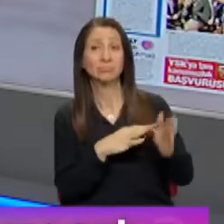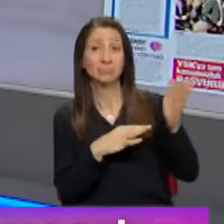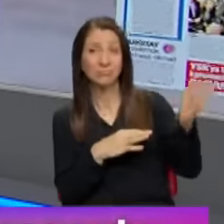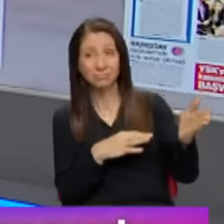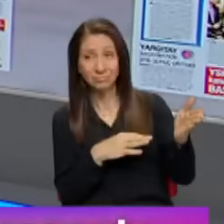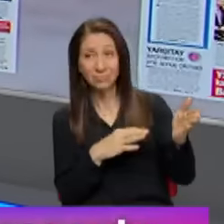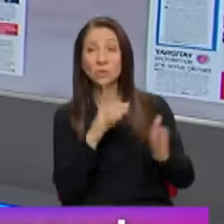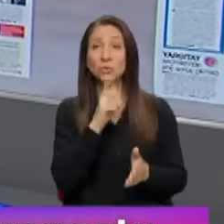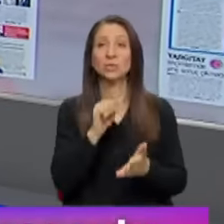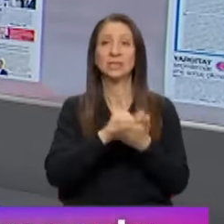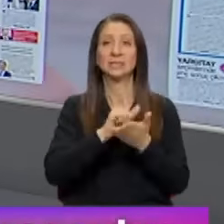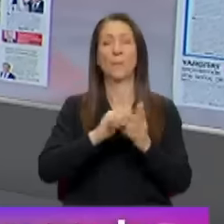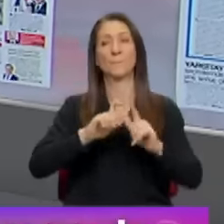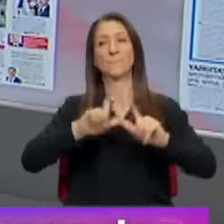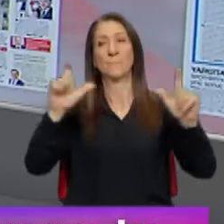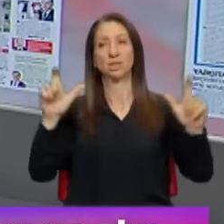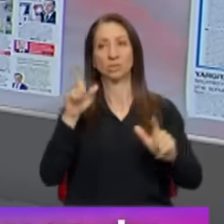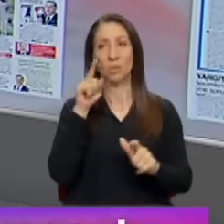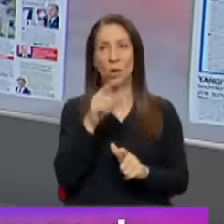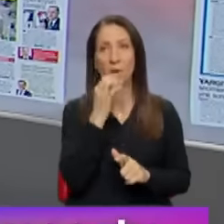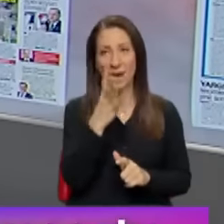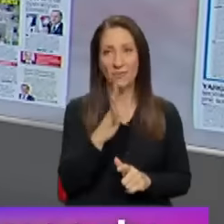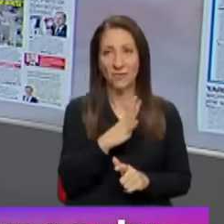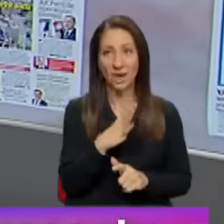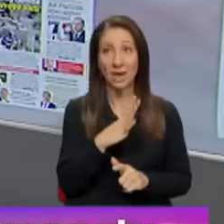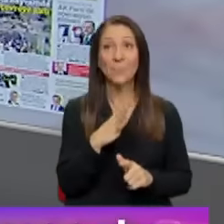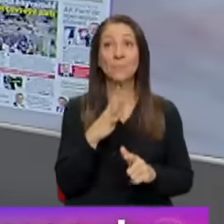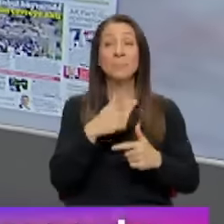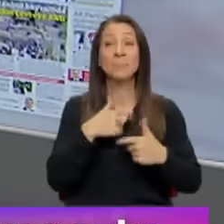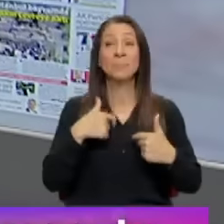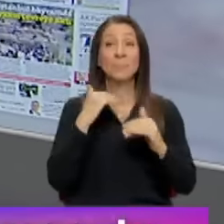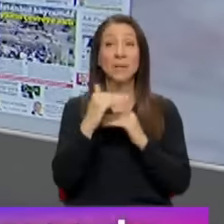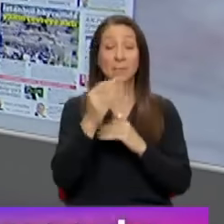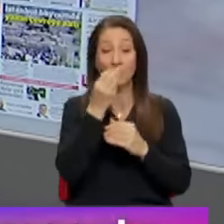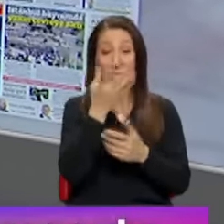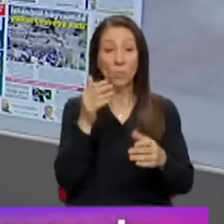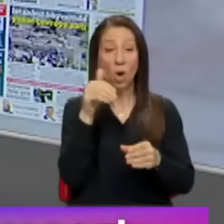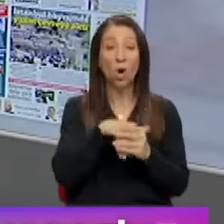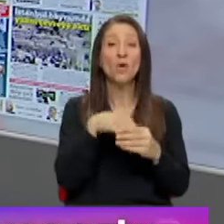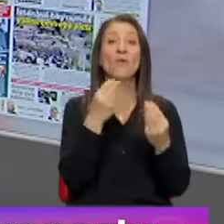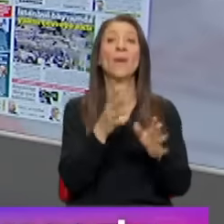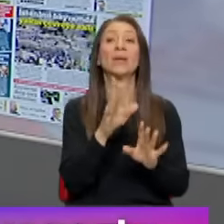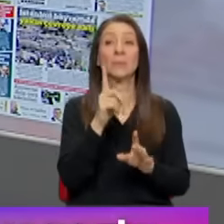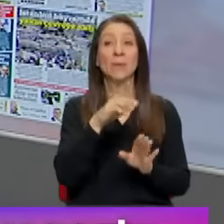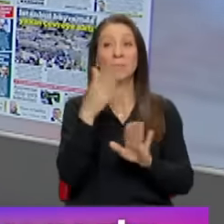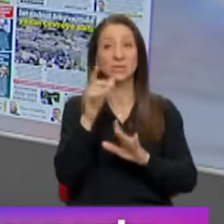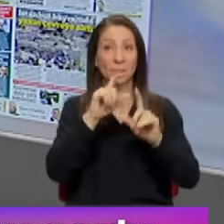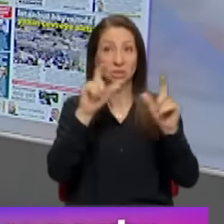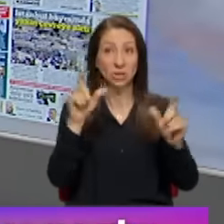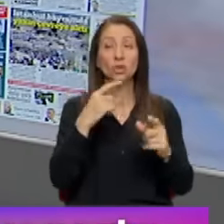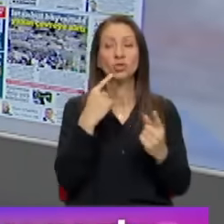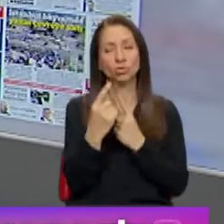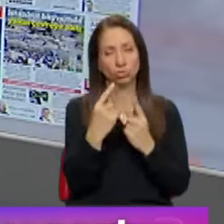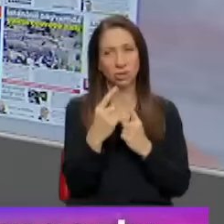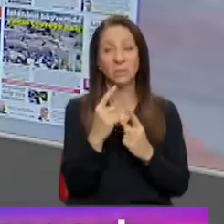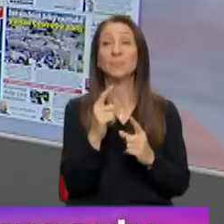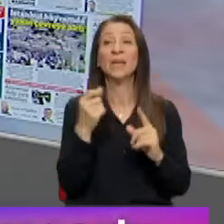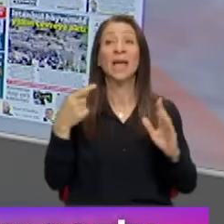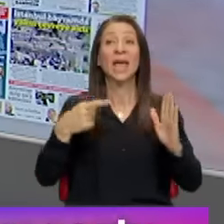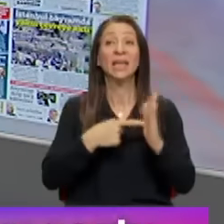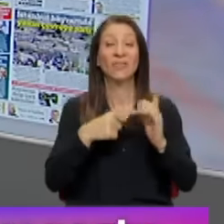Sözcü gazetesinin manşetinde bu haber yer alıyor. Millet Bahçeleri AK Parti'ye bu seçim oy getirmedi. Bir başka başlık konuşacağız.